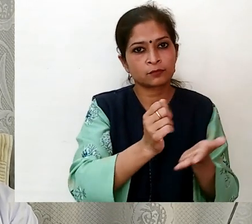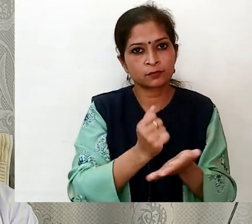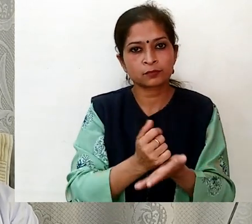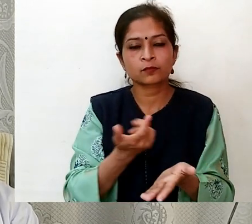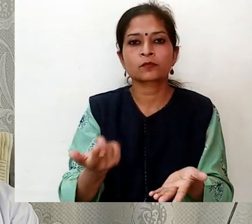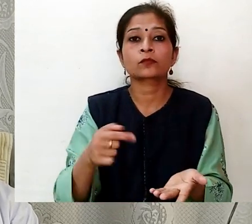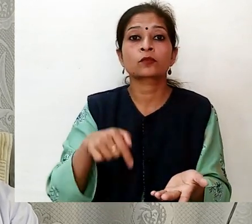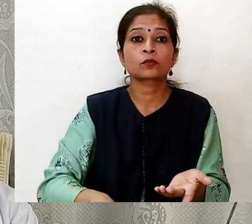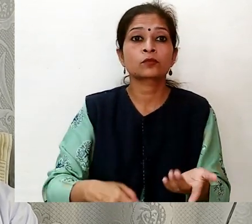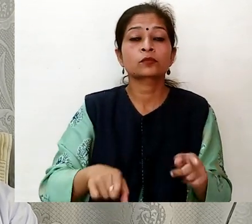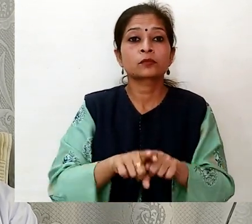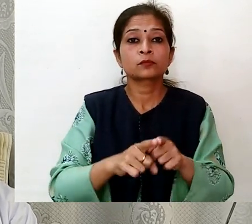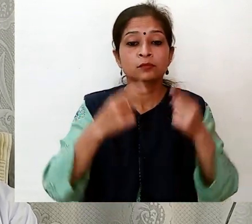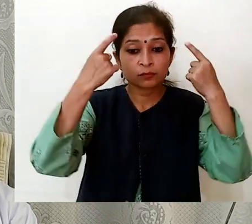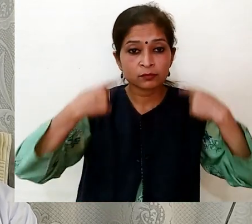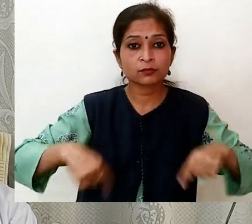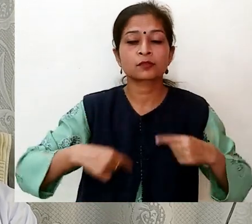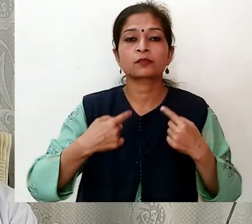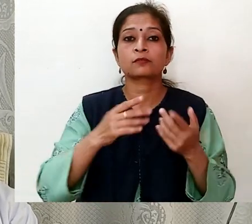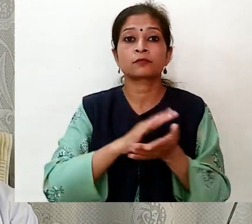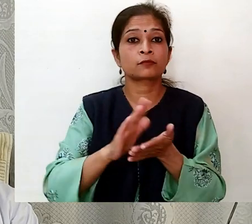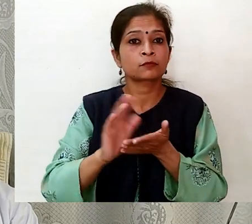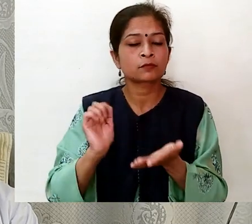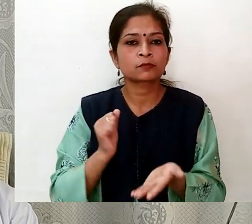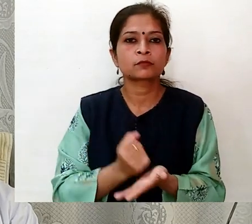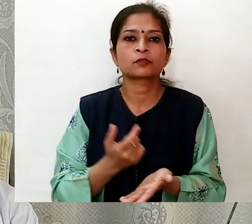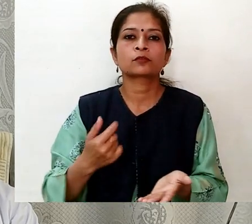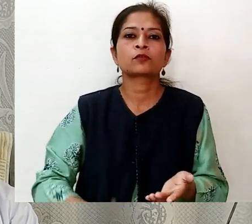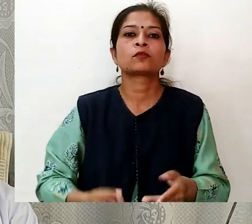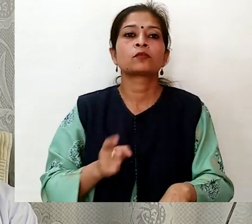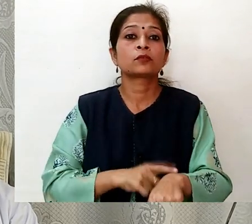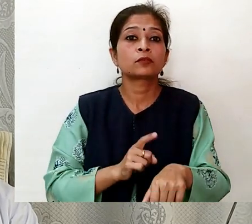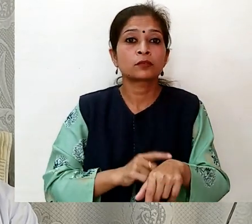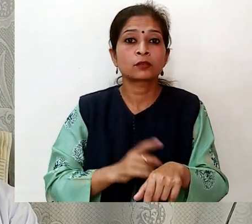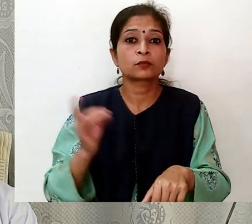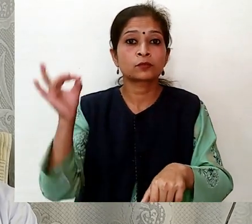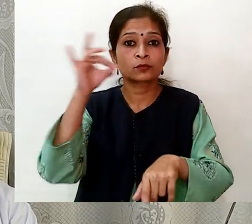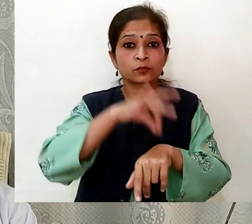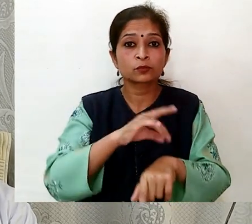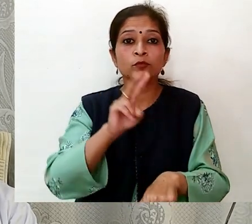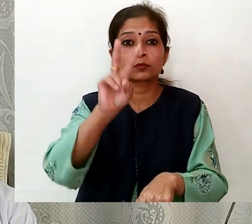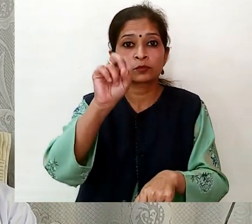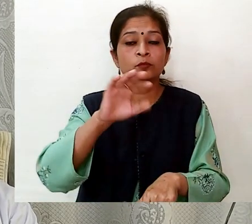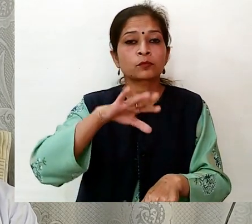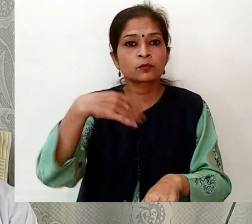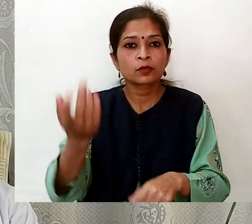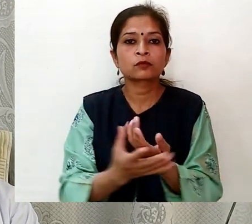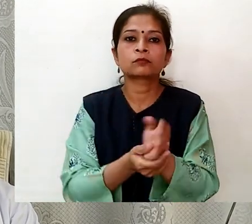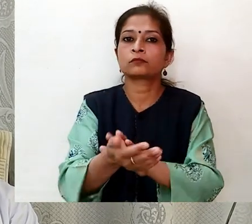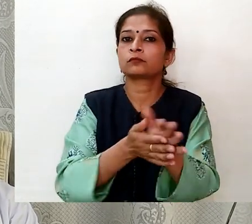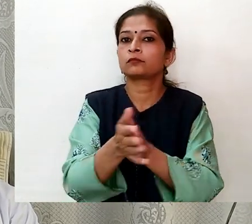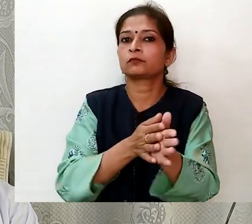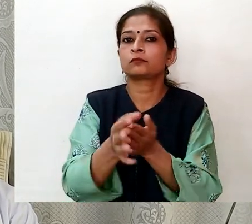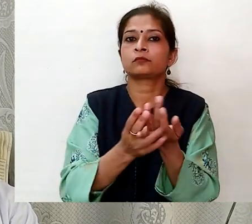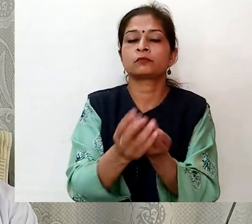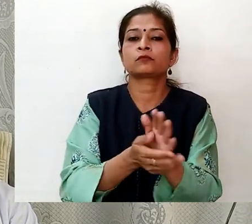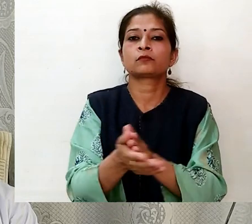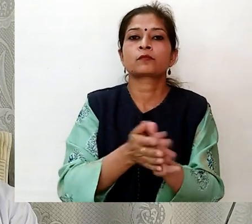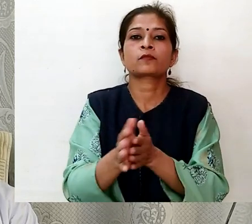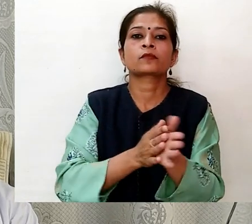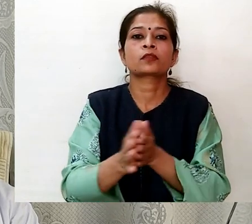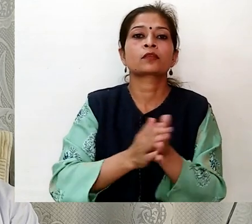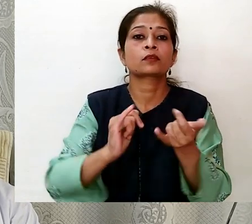बात यह कि आप अपनी स्वच्छता पर ध्यान रखें। हर 20 मिनट पे 20 सेकेंड के लिए आप अपने हाथों